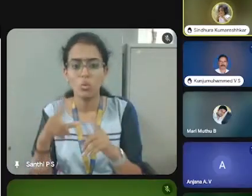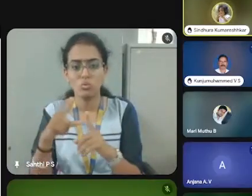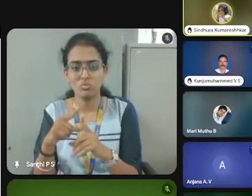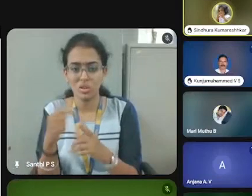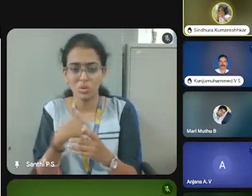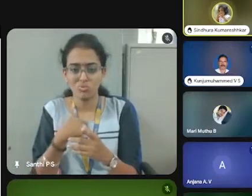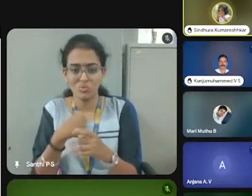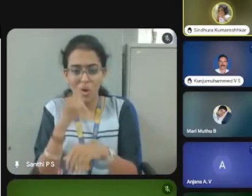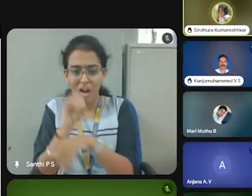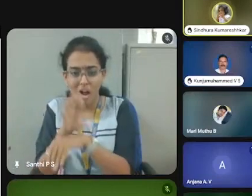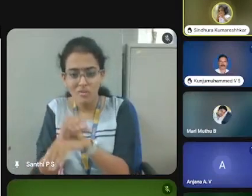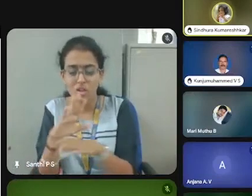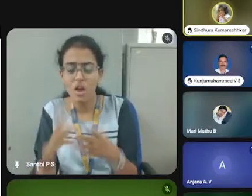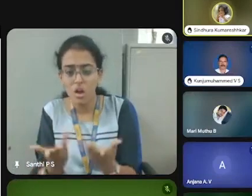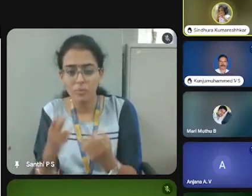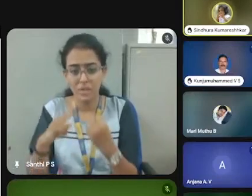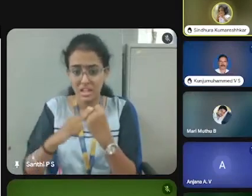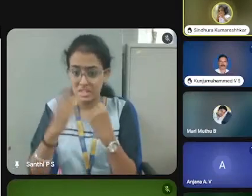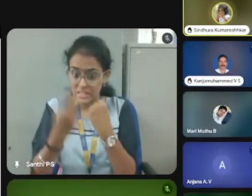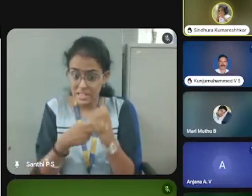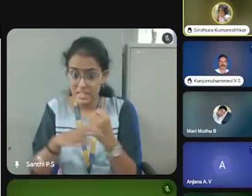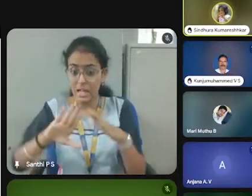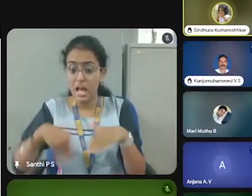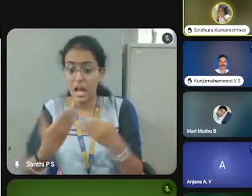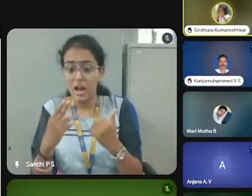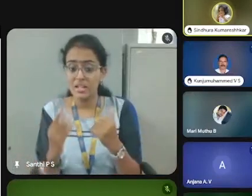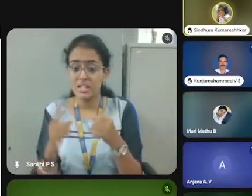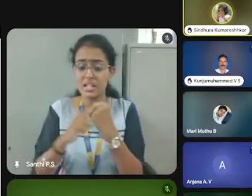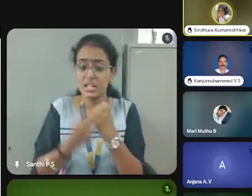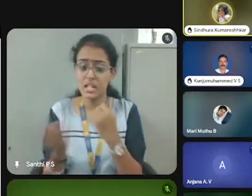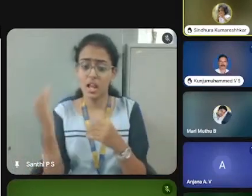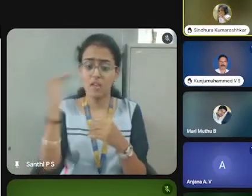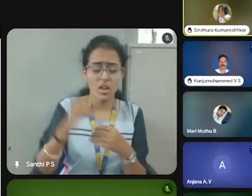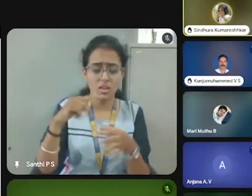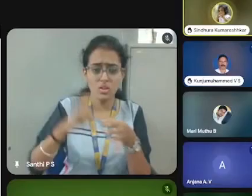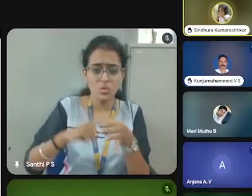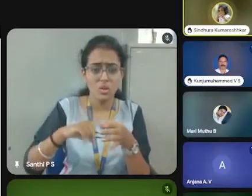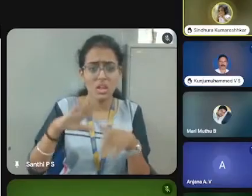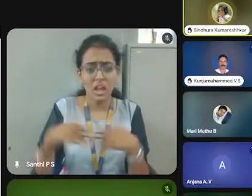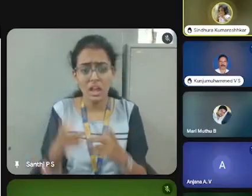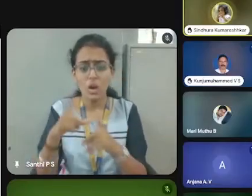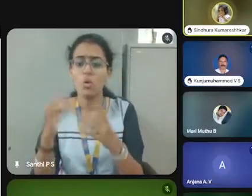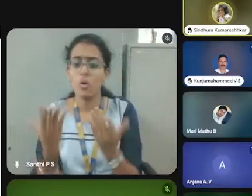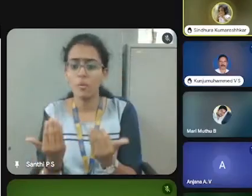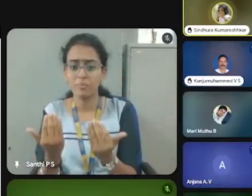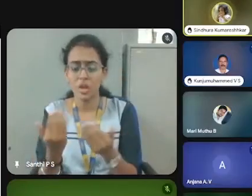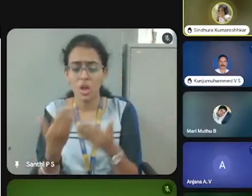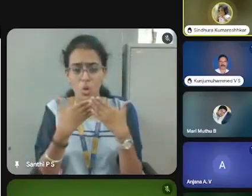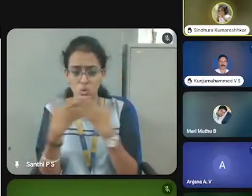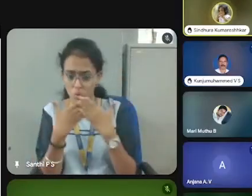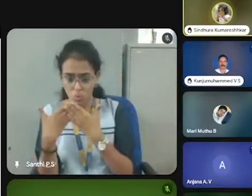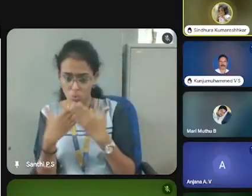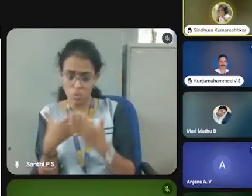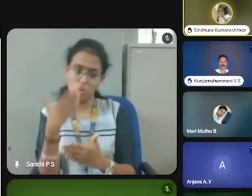അതായത് നിഷിലോട്ട് വന്നിട്ട് അടുത്ത എന്ത് രീതിയിൽ ഇവനെ എനിക്ക് മുമ്പോട്ട് കൊണ്ടുപോകാൻ പറ്റും. സ്കൂളിൽ പോയിട്ട് വീണ്ടും 1 വർഷം കൂടെ